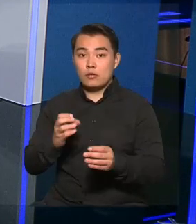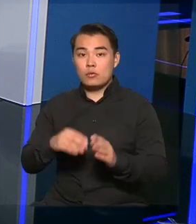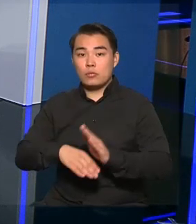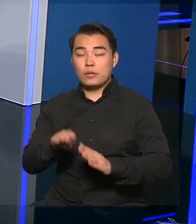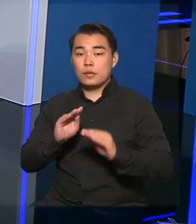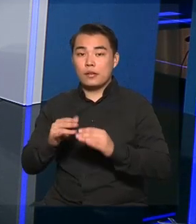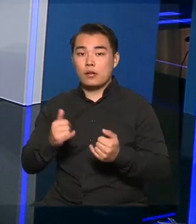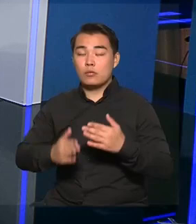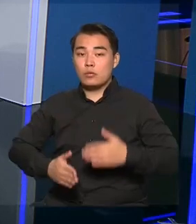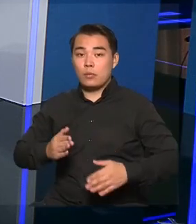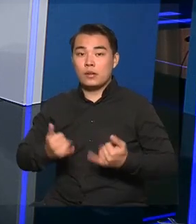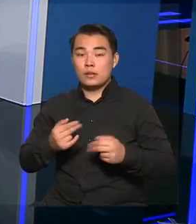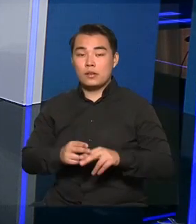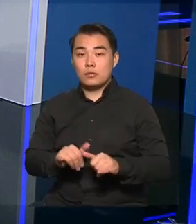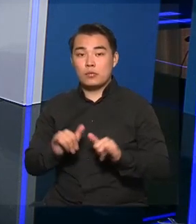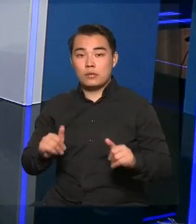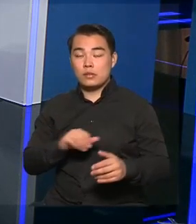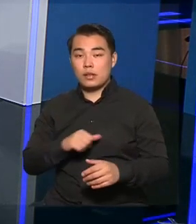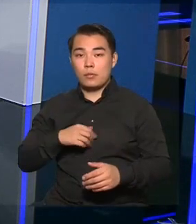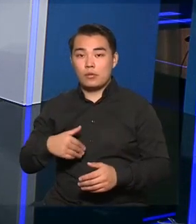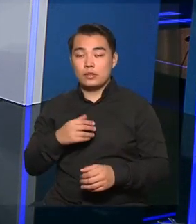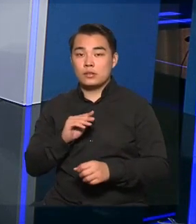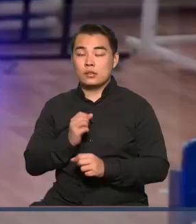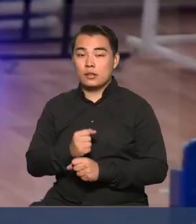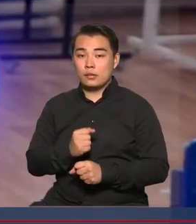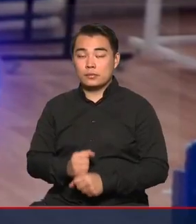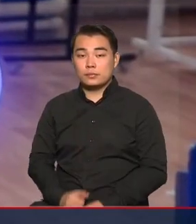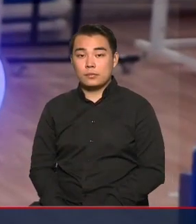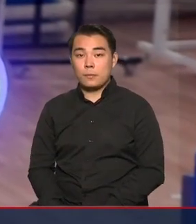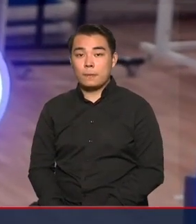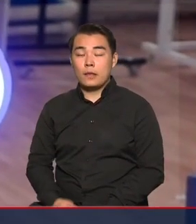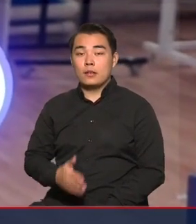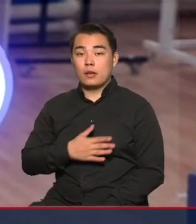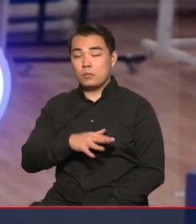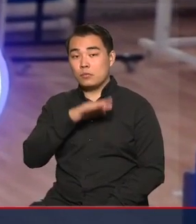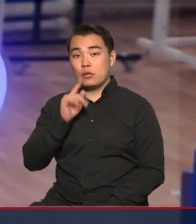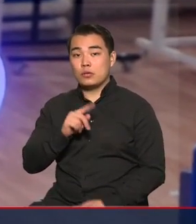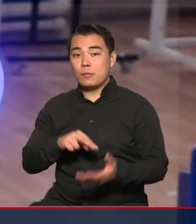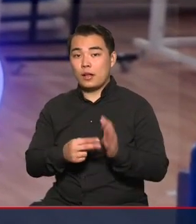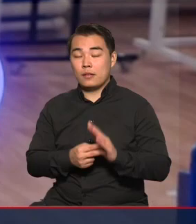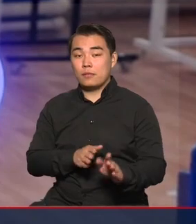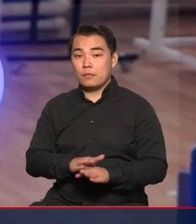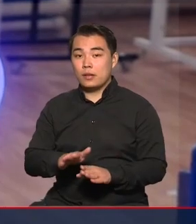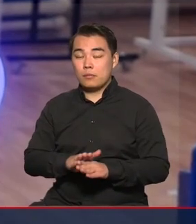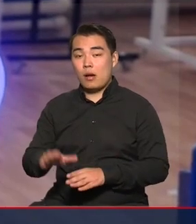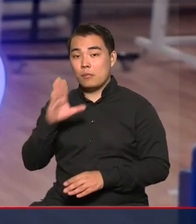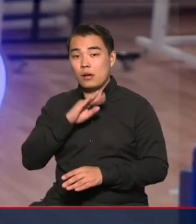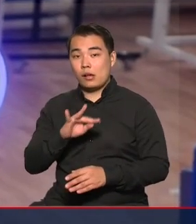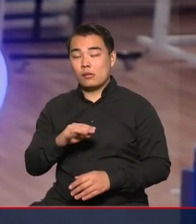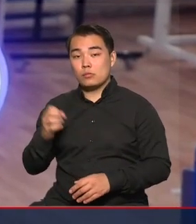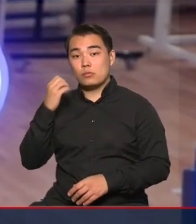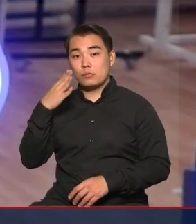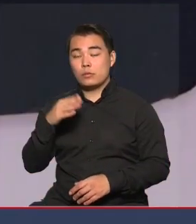жетілдіріп, роботтар эволюциясын жасағысы келеді. Мен көптеген функцияларды орындай алатын